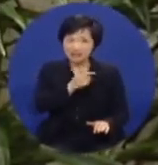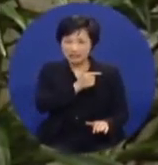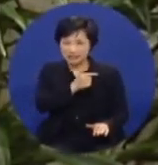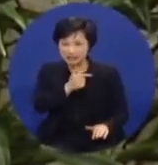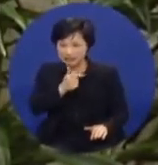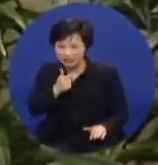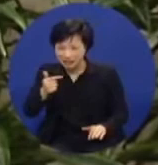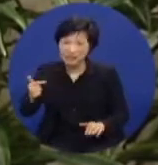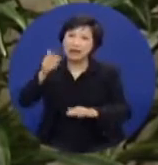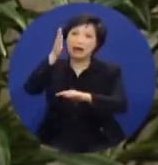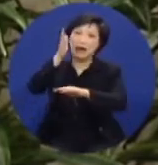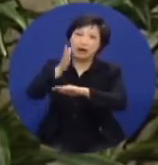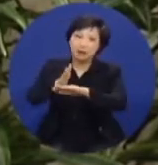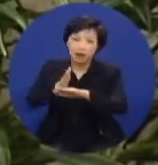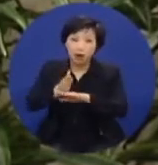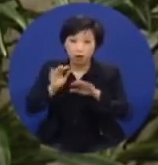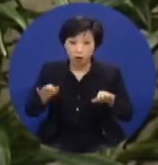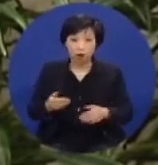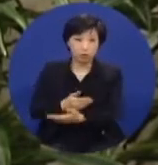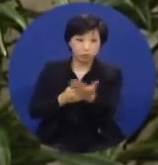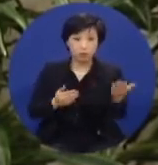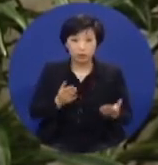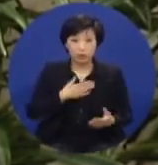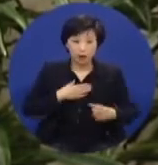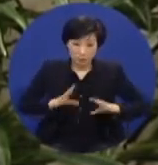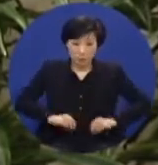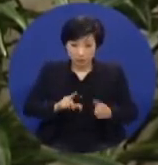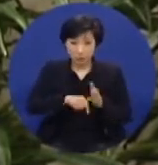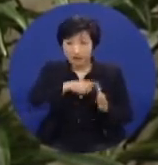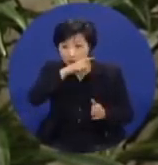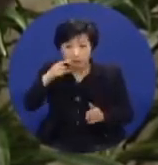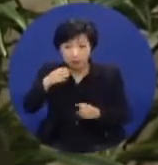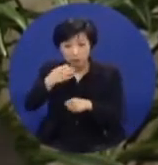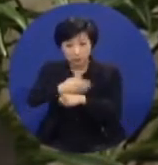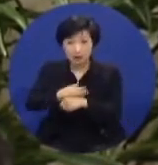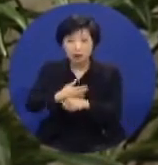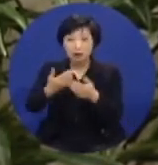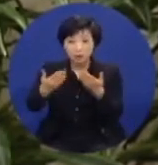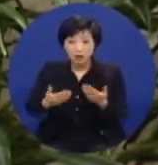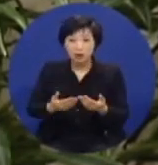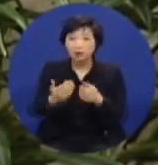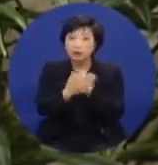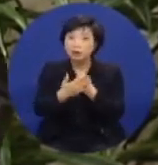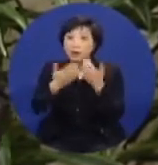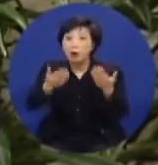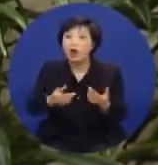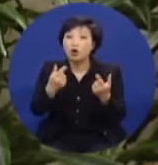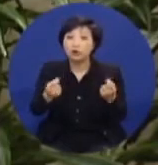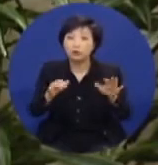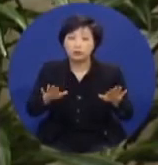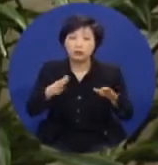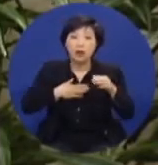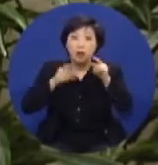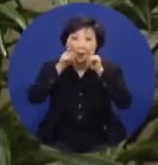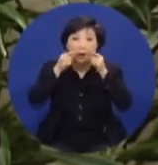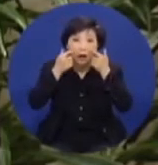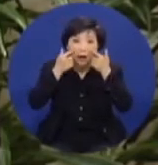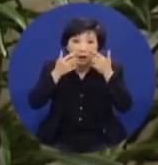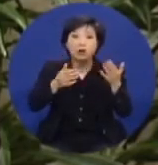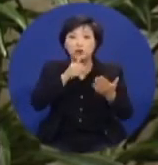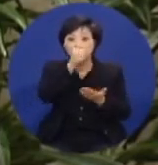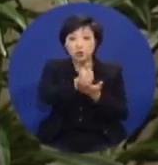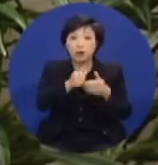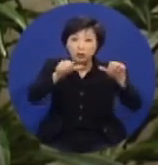행사 내가 결국 불 태그 장려하고 얻어 모음 것처럼 내가 확실하게 죄와 고통과 초 주와